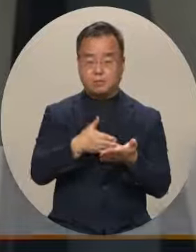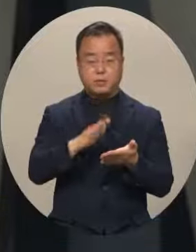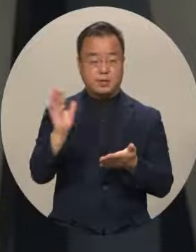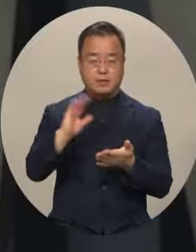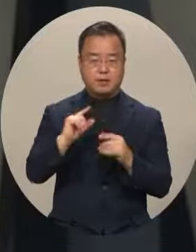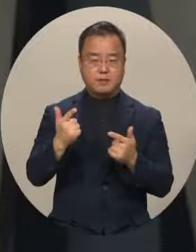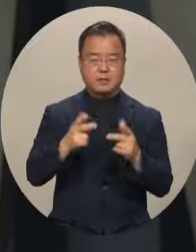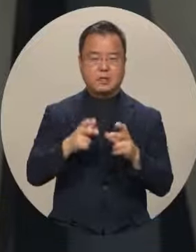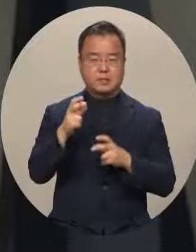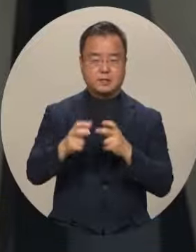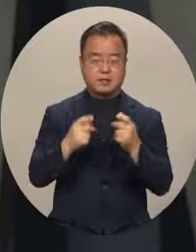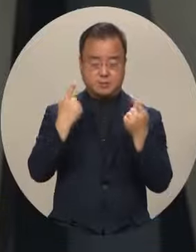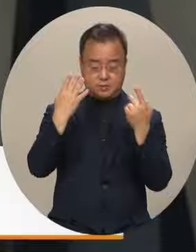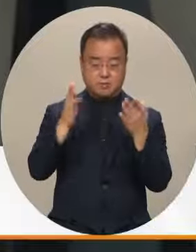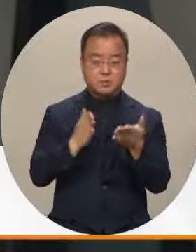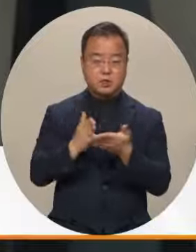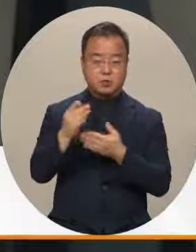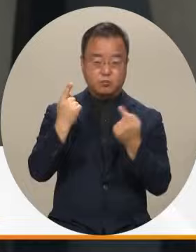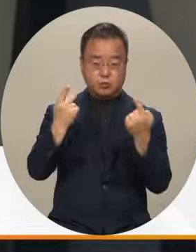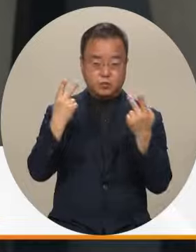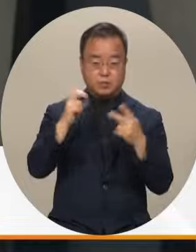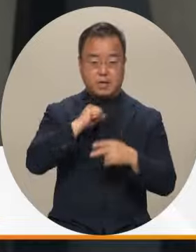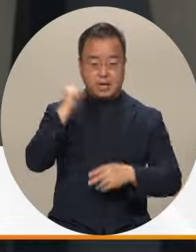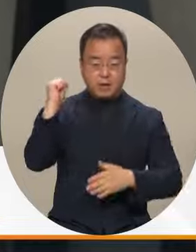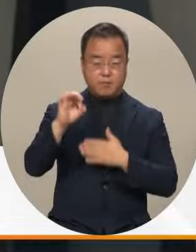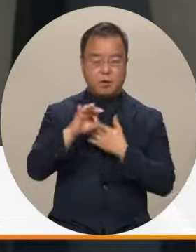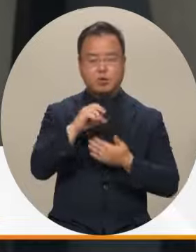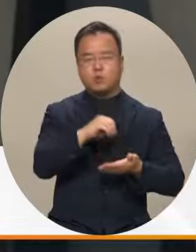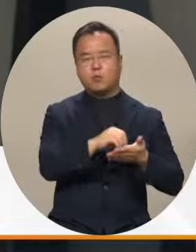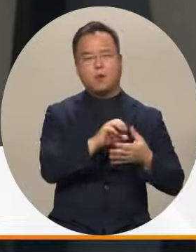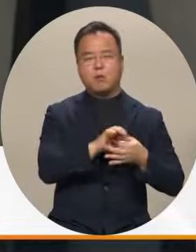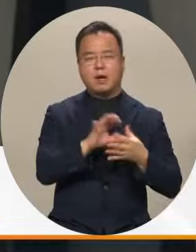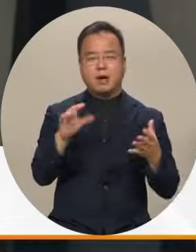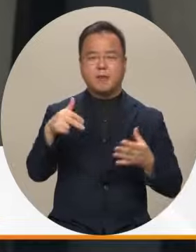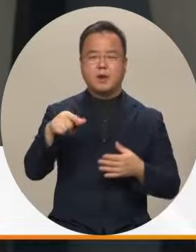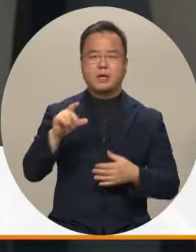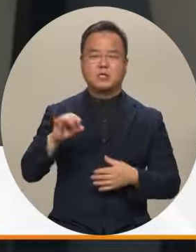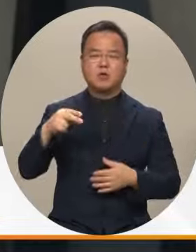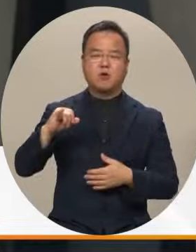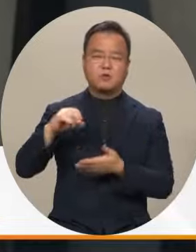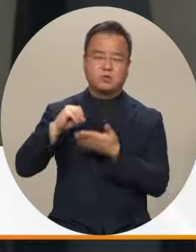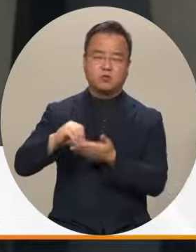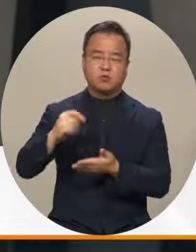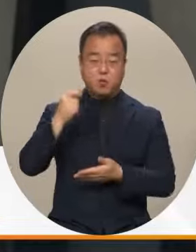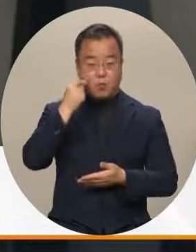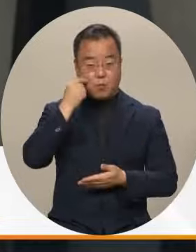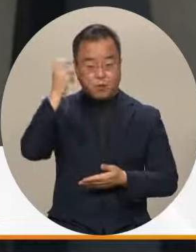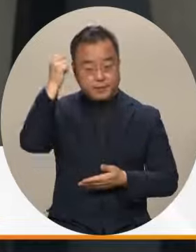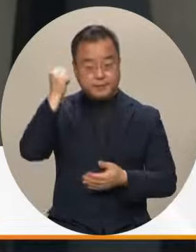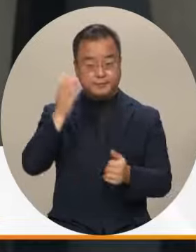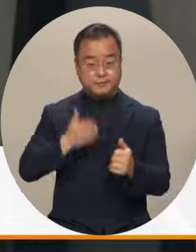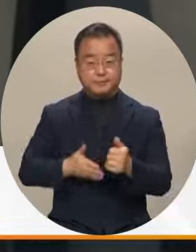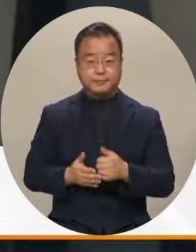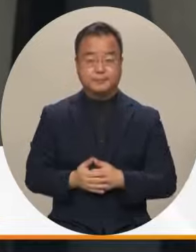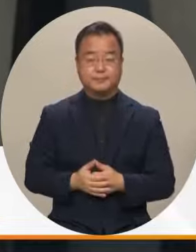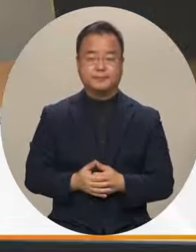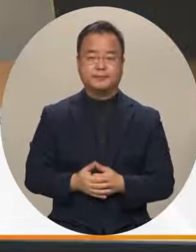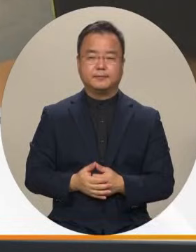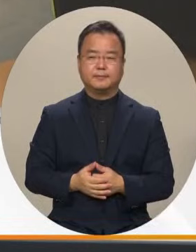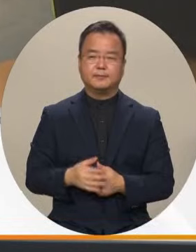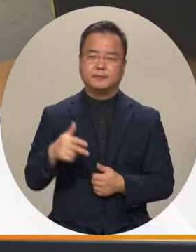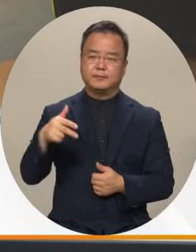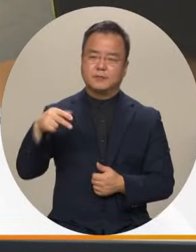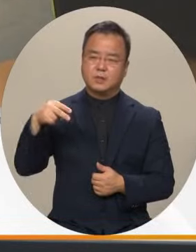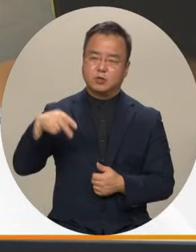산업대 전문대 등의 수 합격할 경우 등록 여부 관계 없이 정시 지원이 안 된다는 점 유해할 것 같습니다네 결국 또